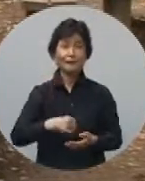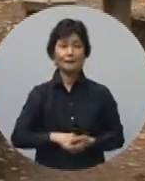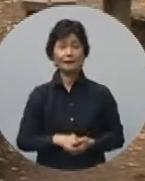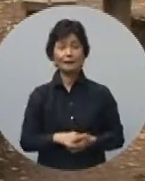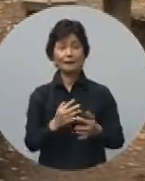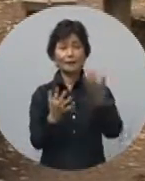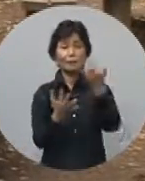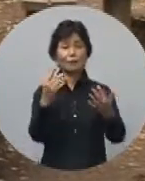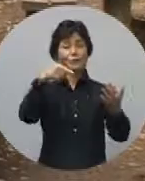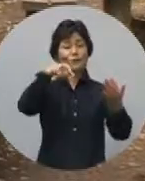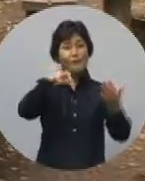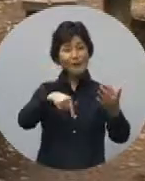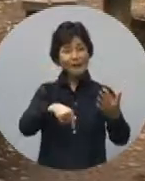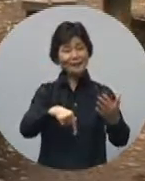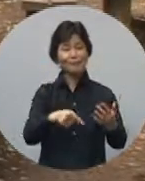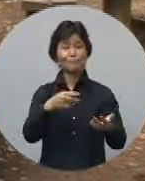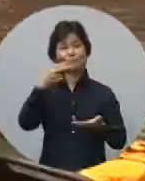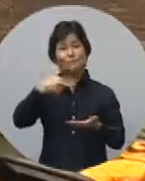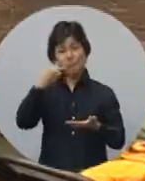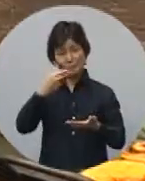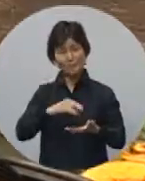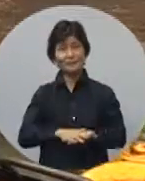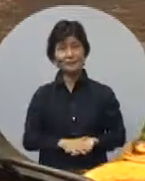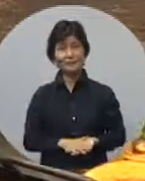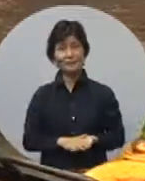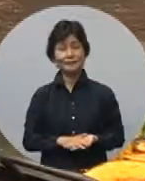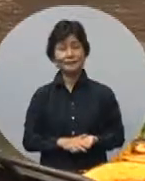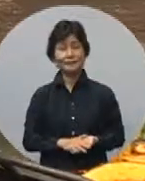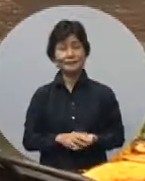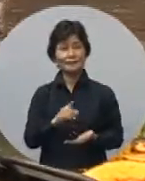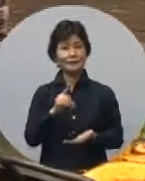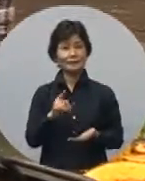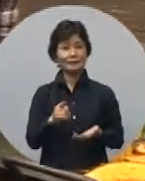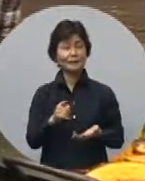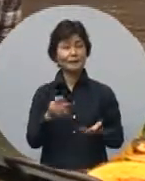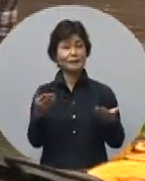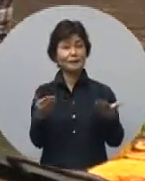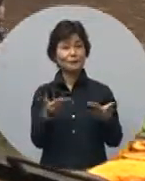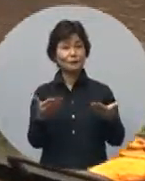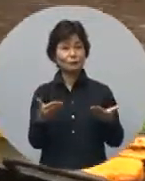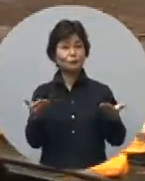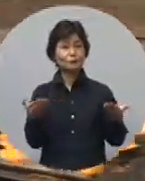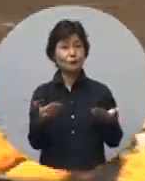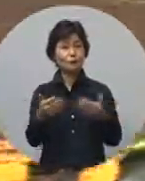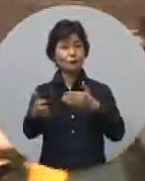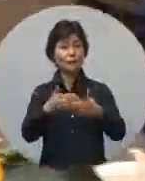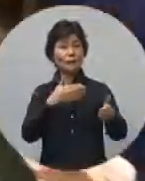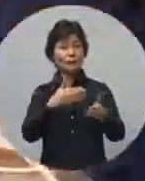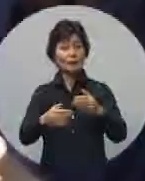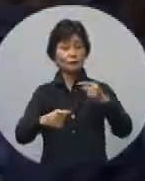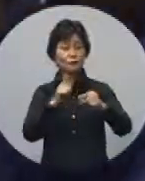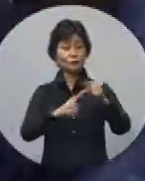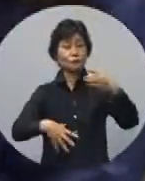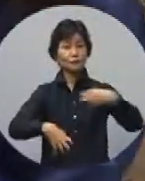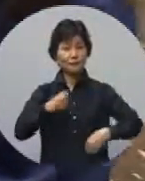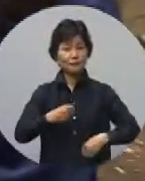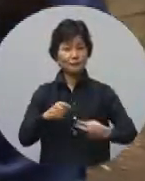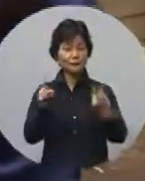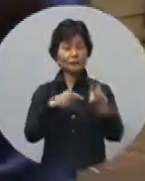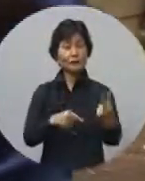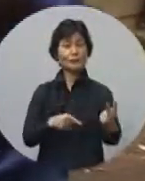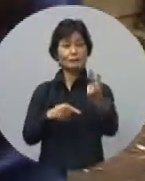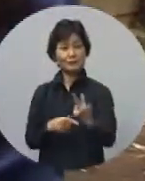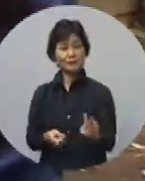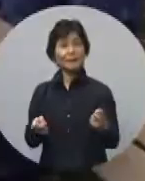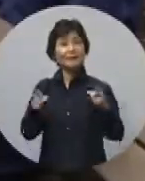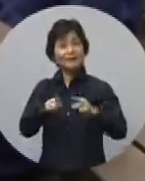森の中でいただきます。 試食に職業体験の中学生の2人が来てますので、一緒に食べ